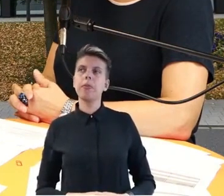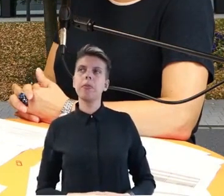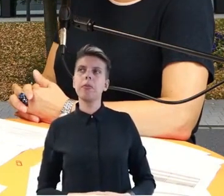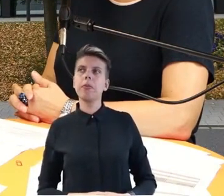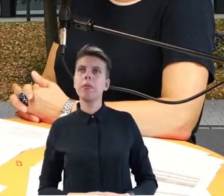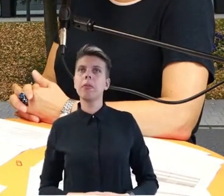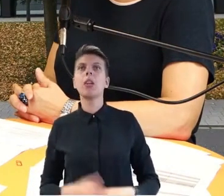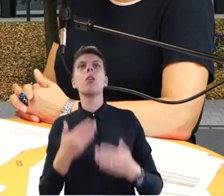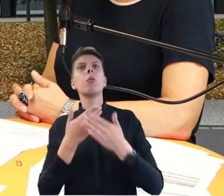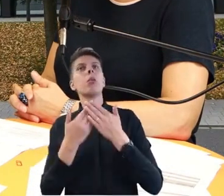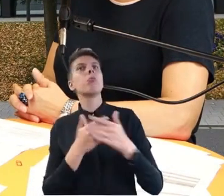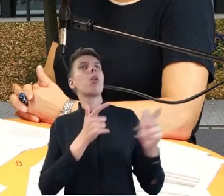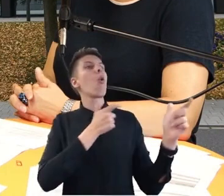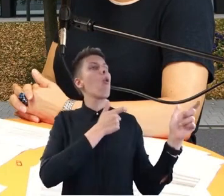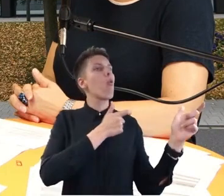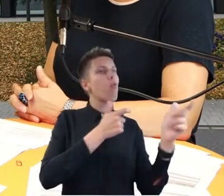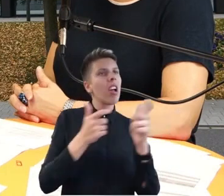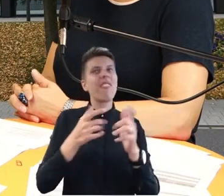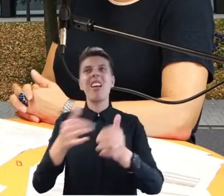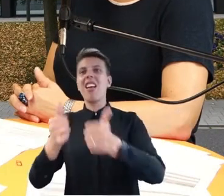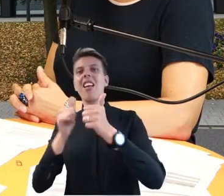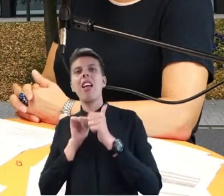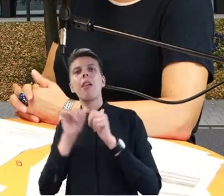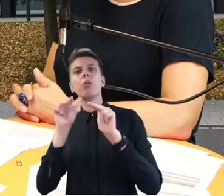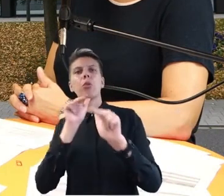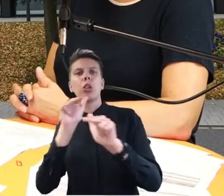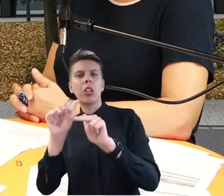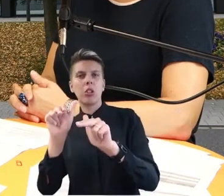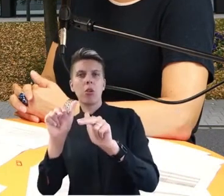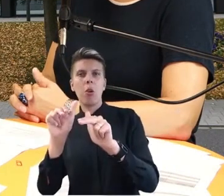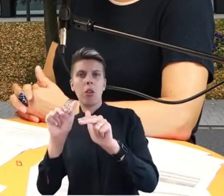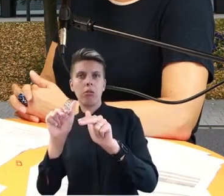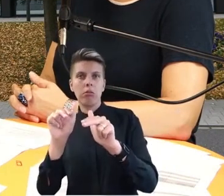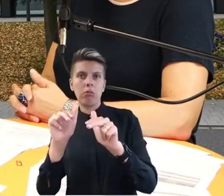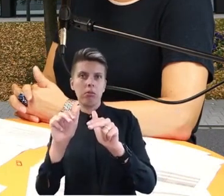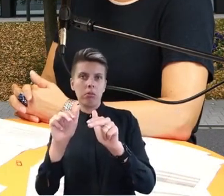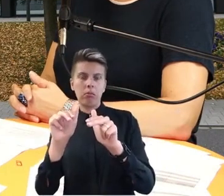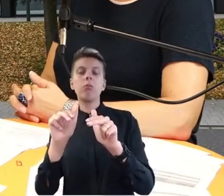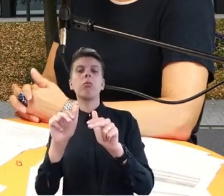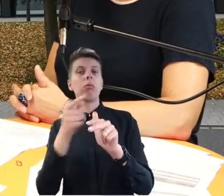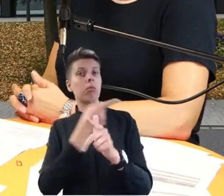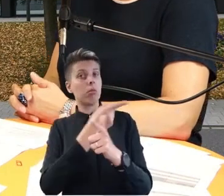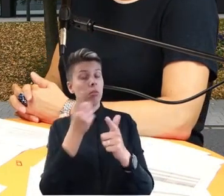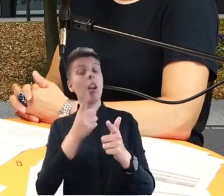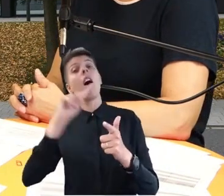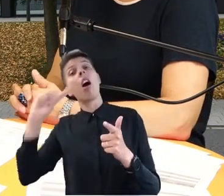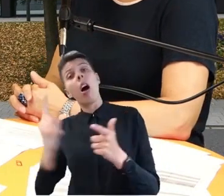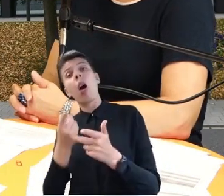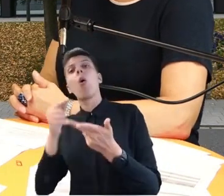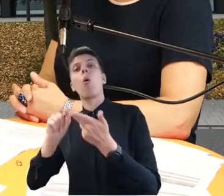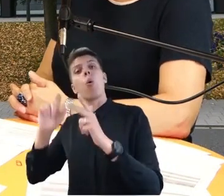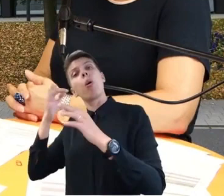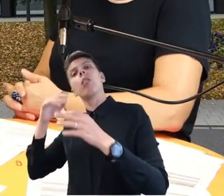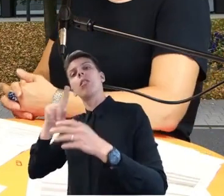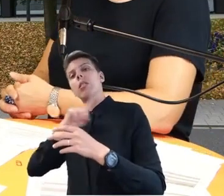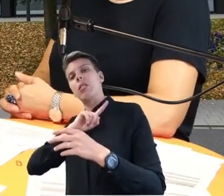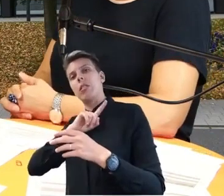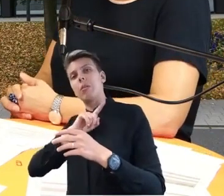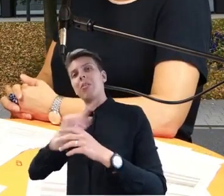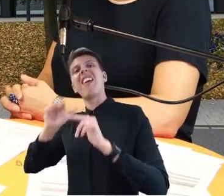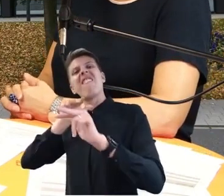feuerwehren hilfsorganisationen also von dem blaulicht sektor so möchte ich das mal ausdrücken sondern eben auch stäbe von